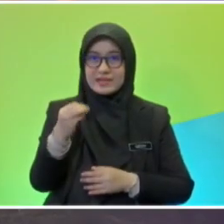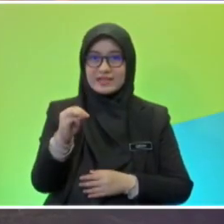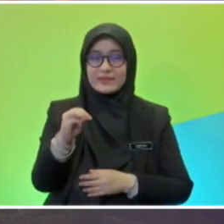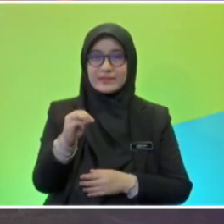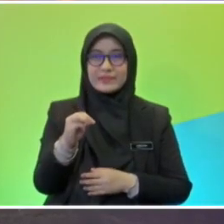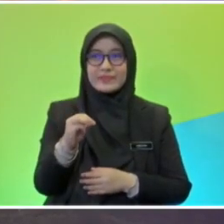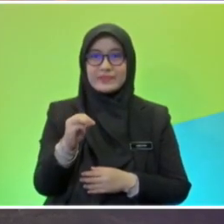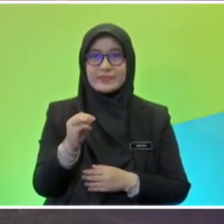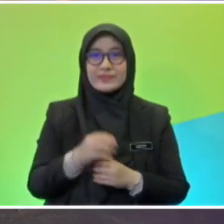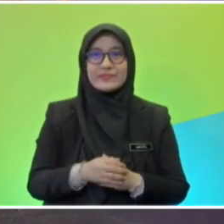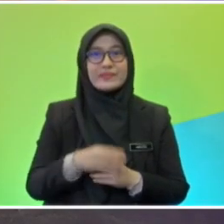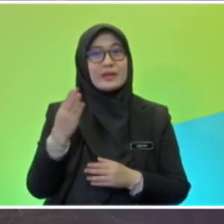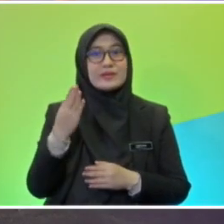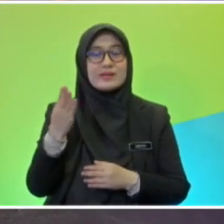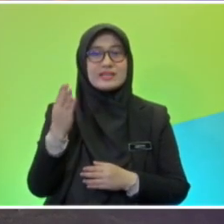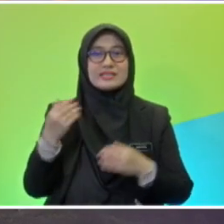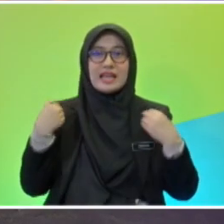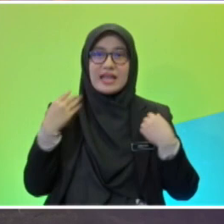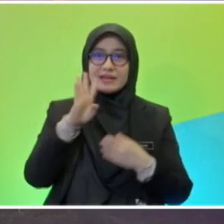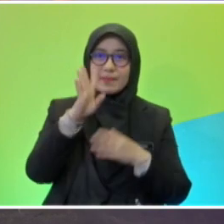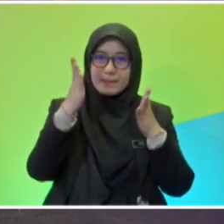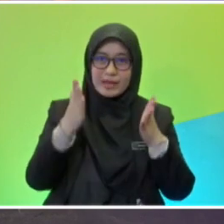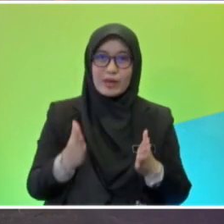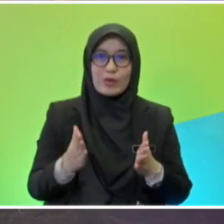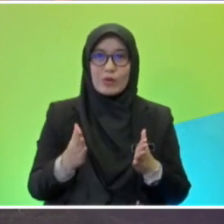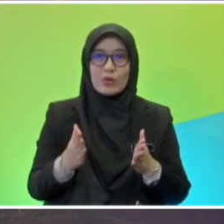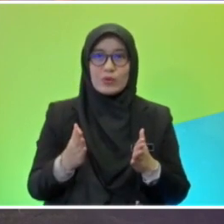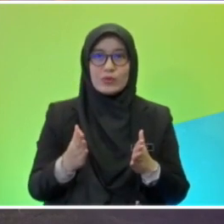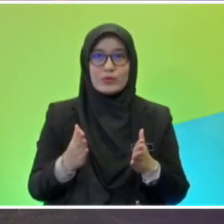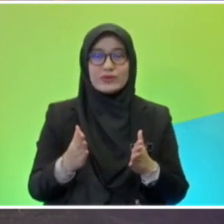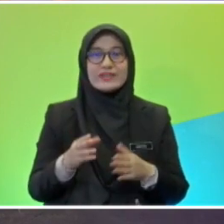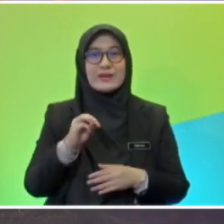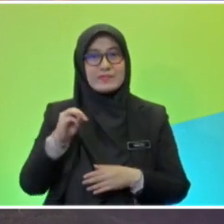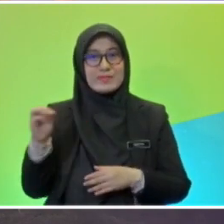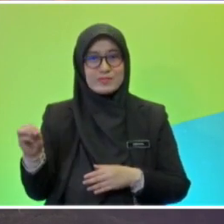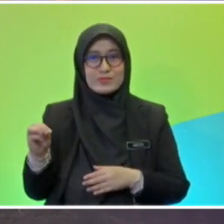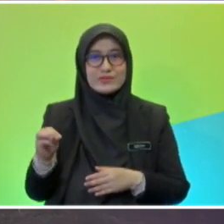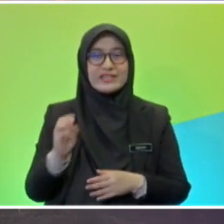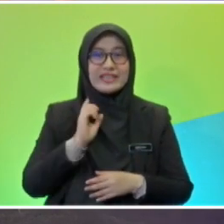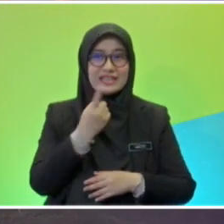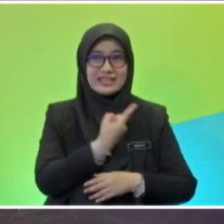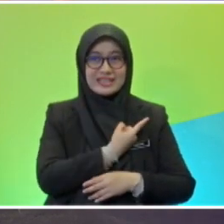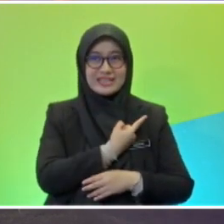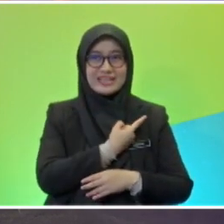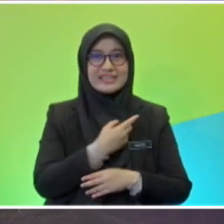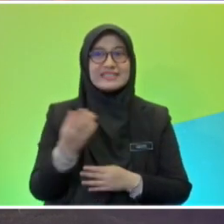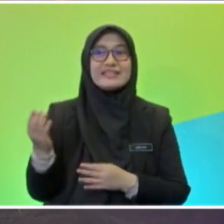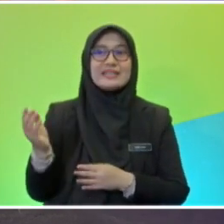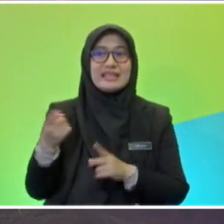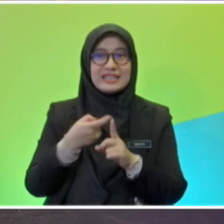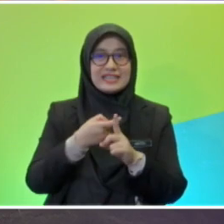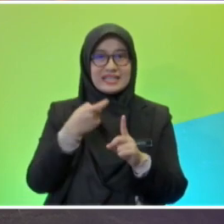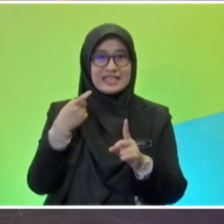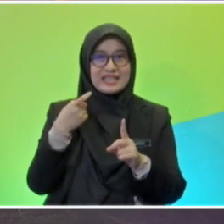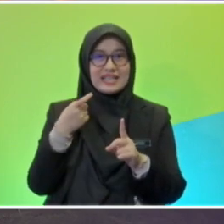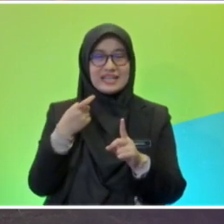memang kita ada empat orang murid atau menggigit kali ini ada empat daya yang begitu Pak di atas kalian untuk sama-sama